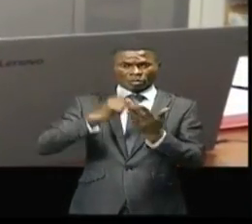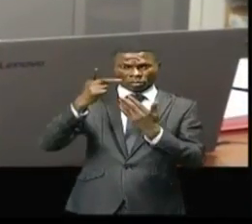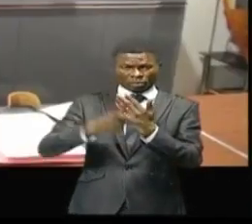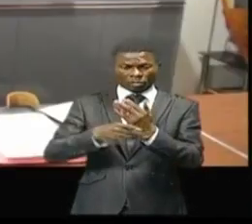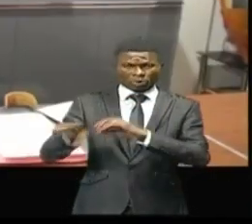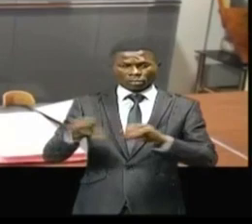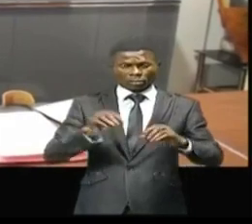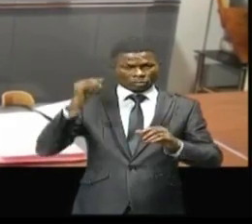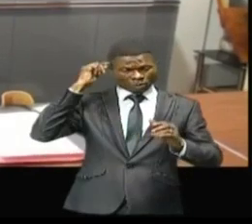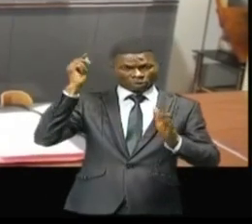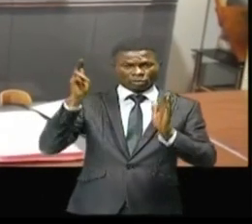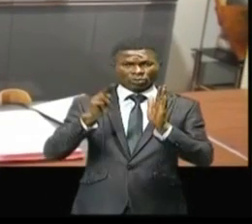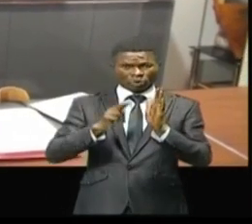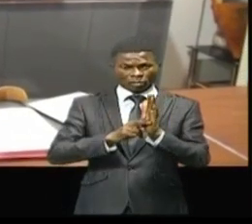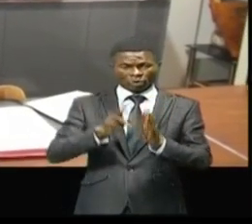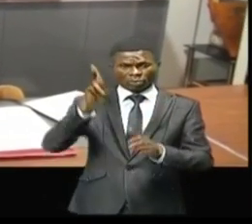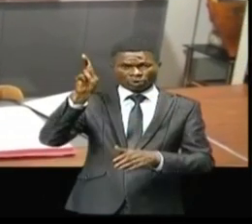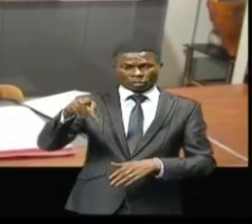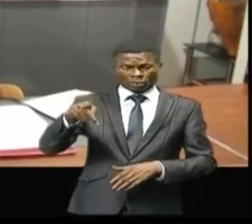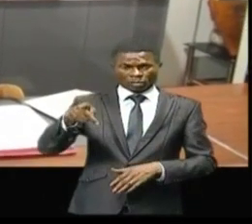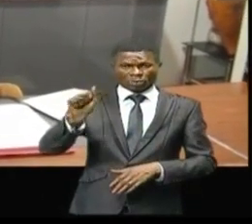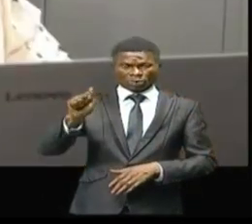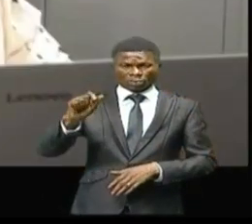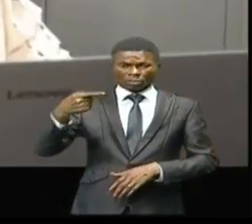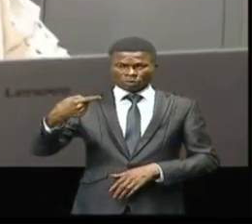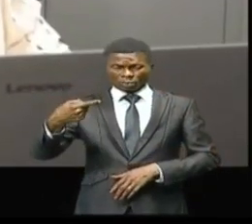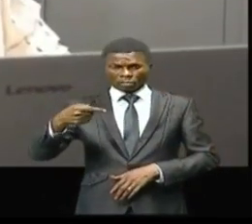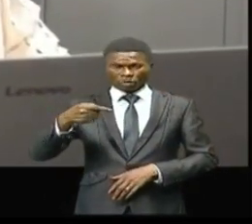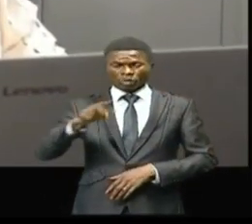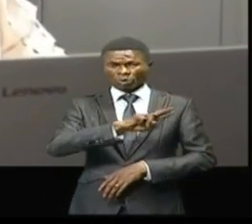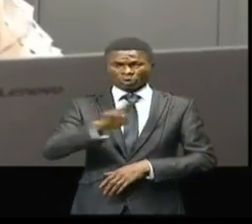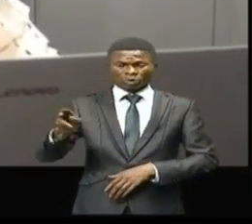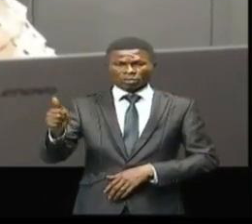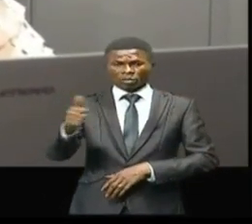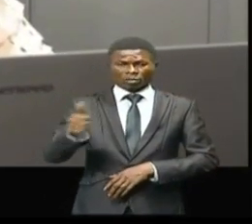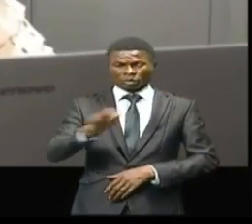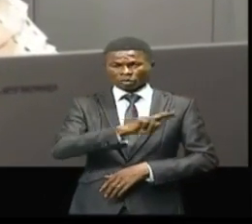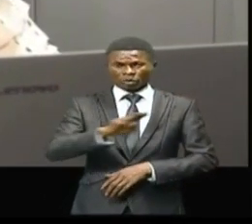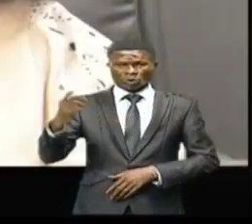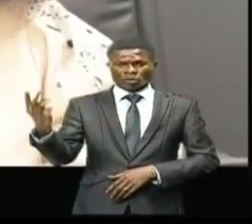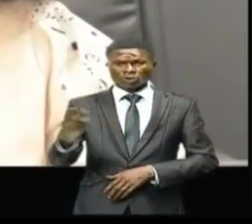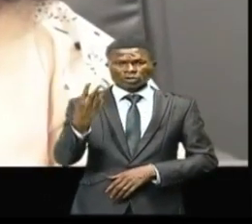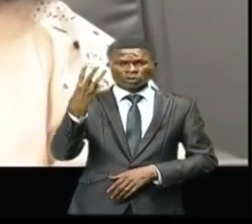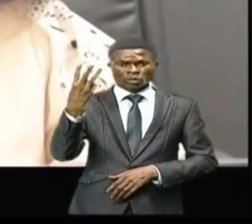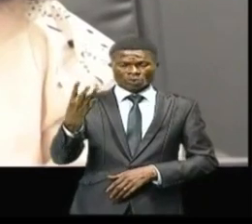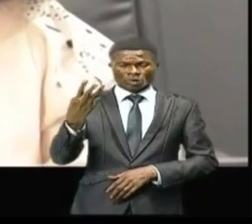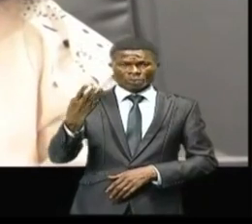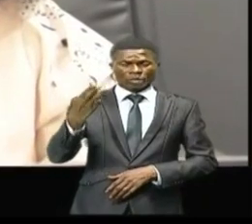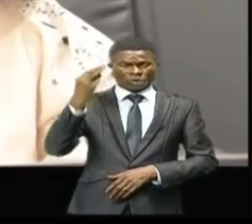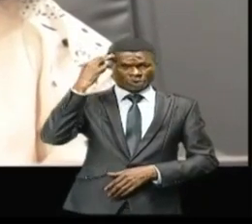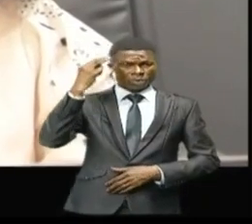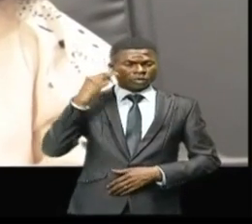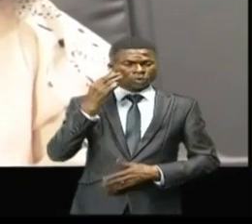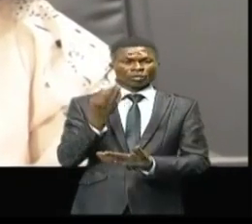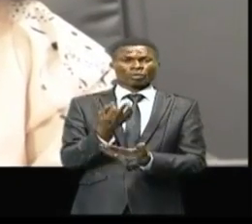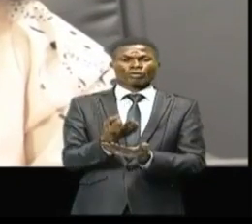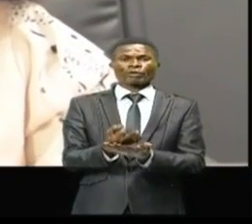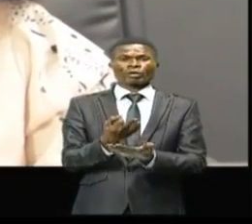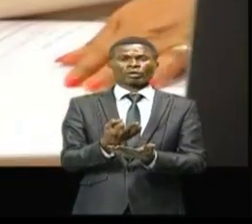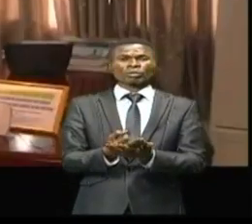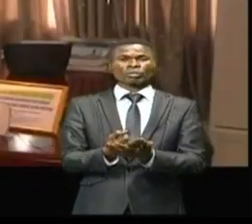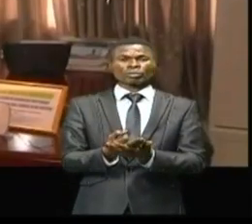du gouvernement PSG 2021 2023 le ministre des Finances